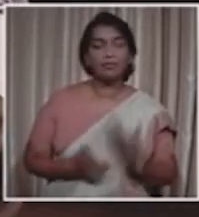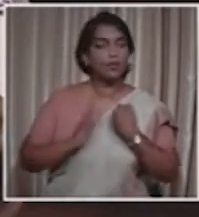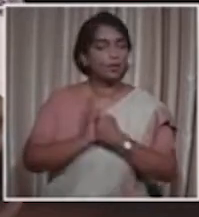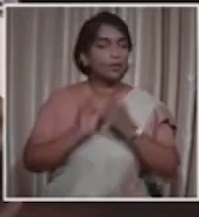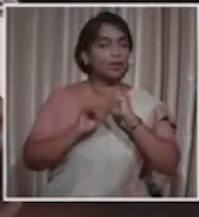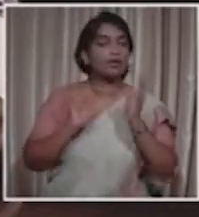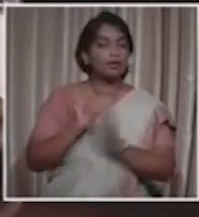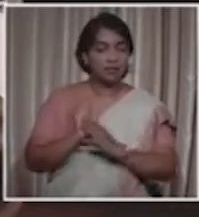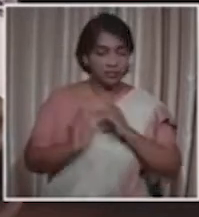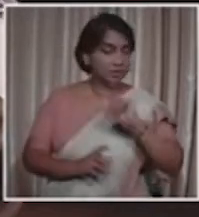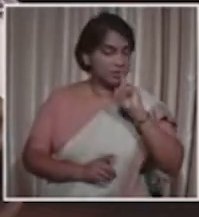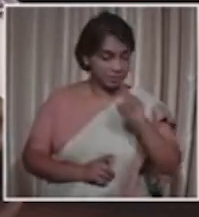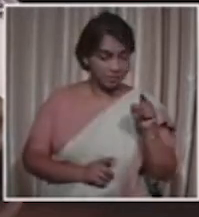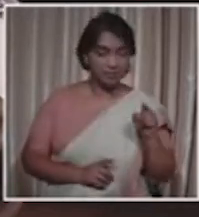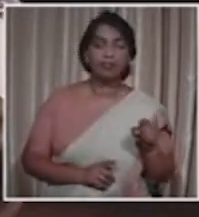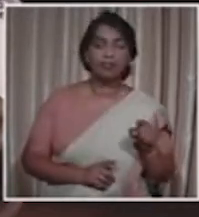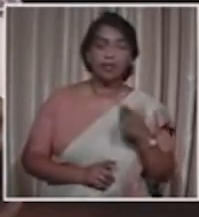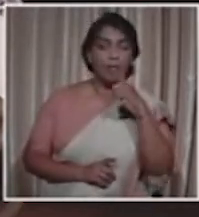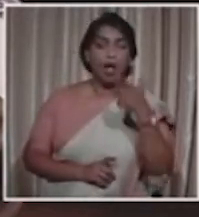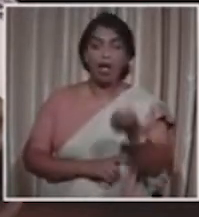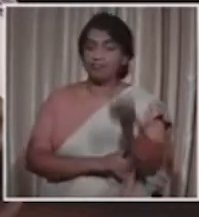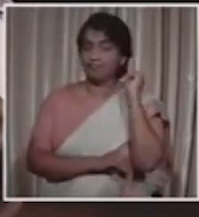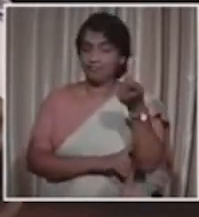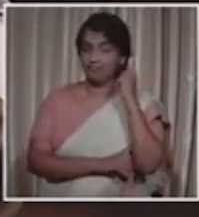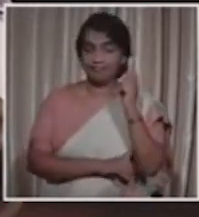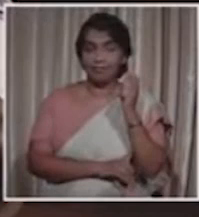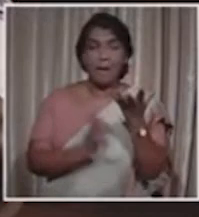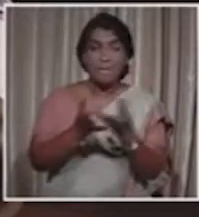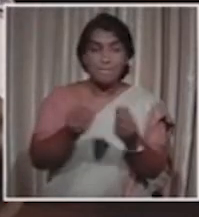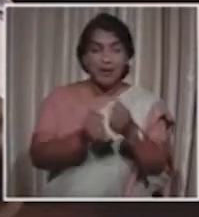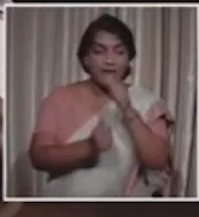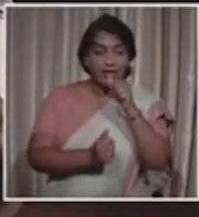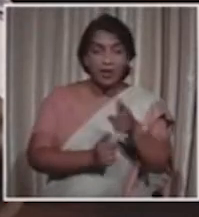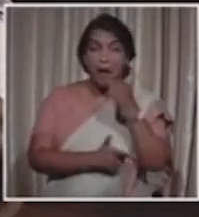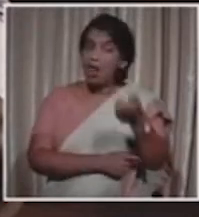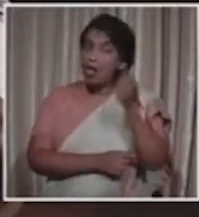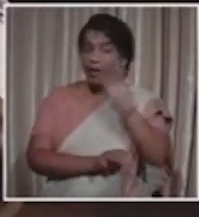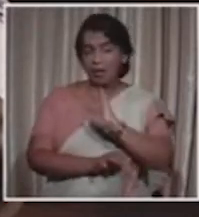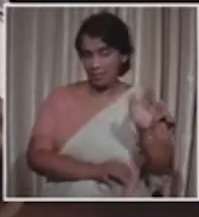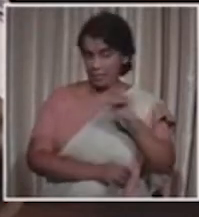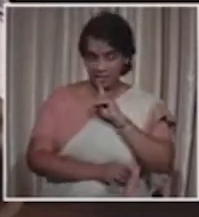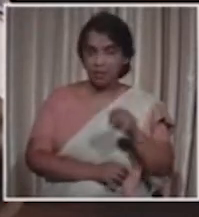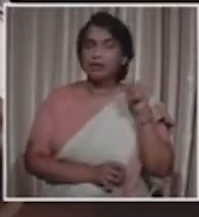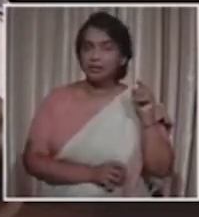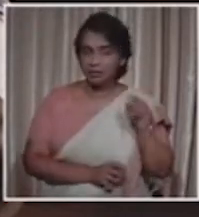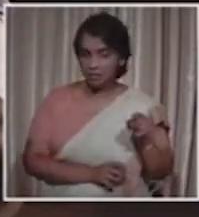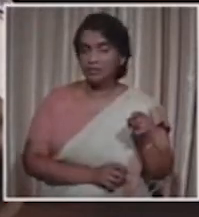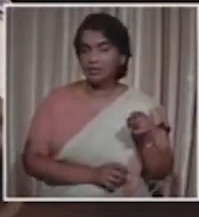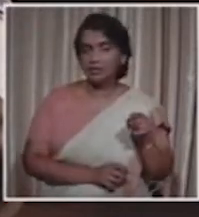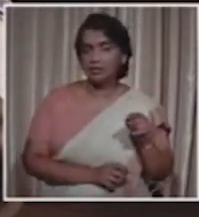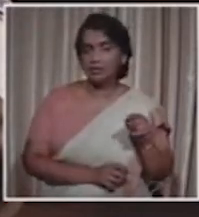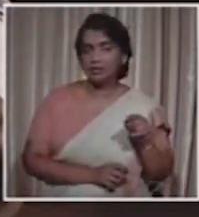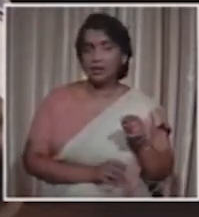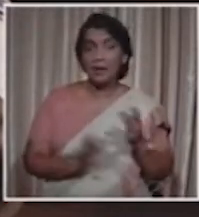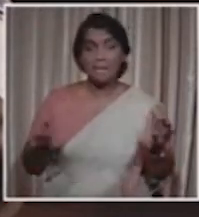අග්‍රාමාත්‍යතුමා කියනවා බොරදියේ මාළු බාන්න එපයි කියලා ගරු කථානායකතුමනි පින්